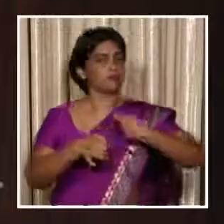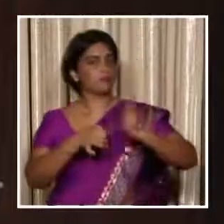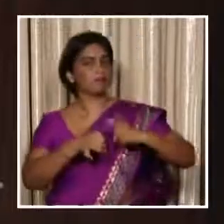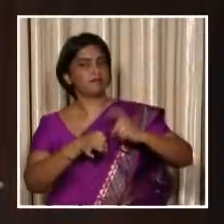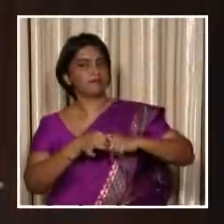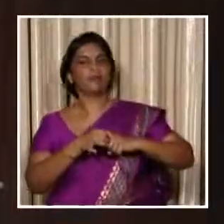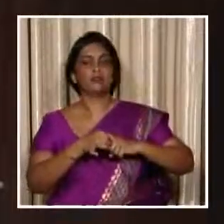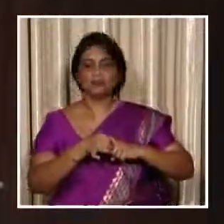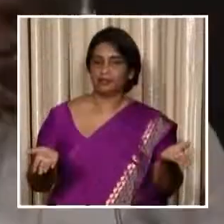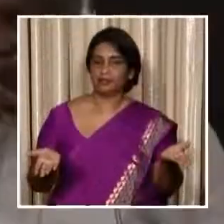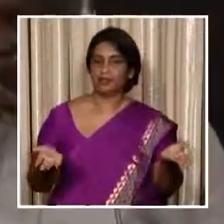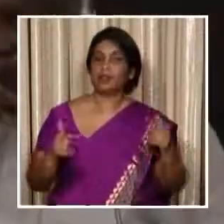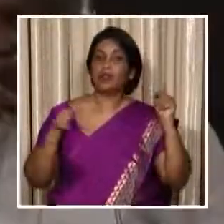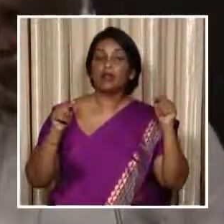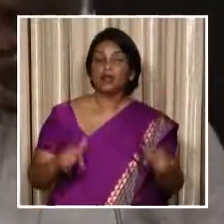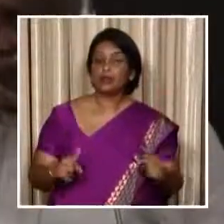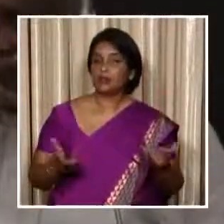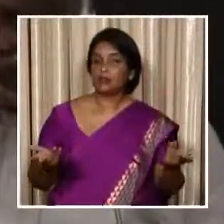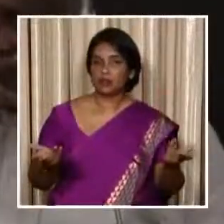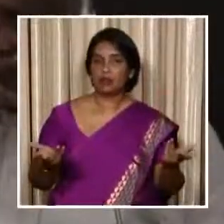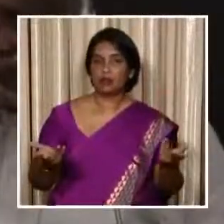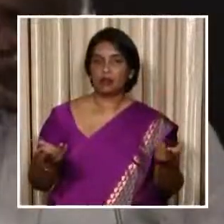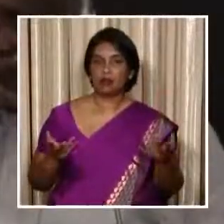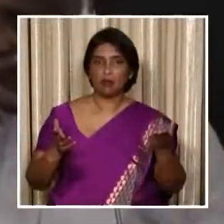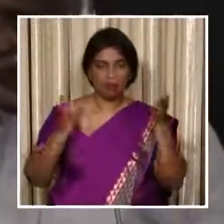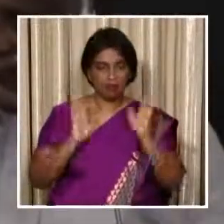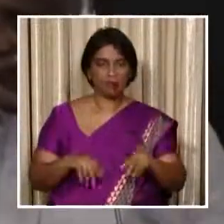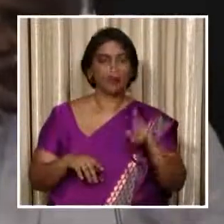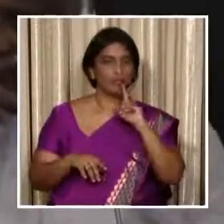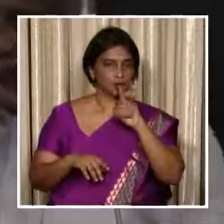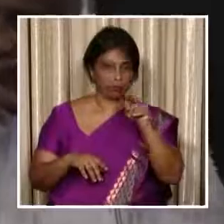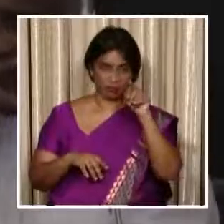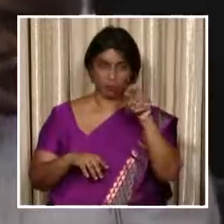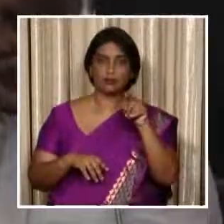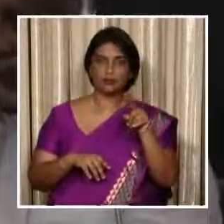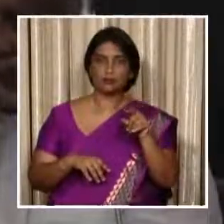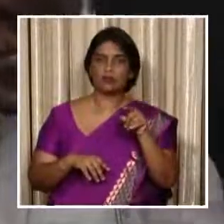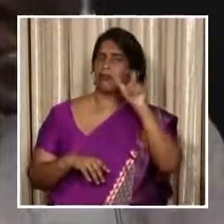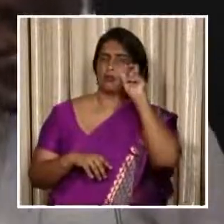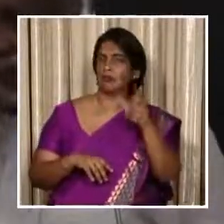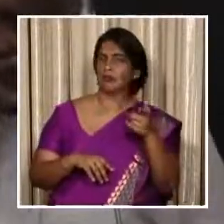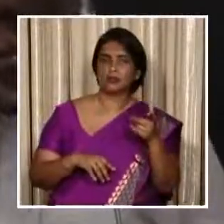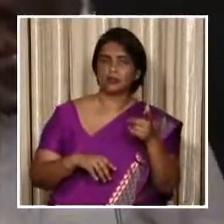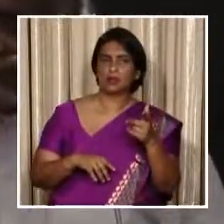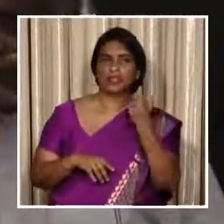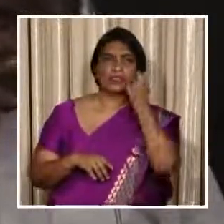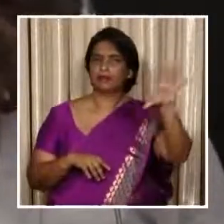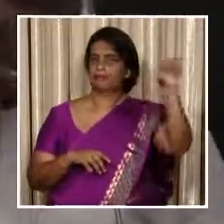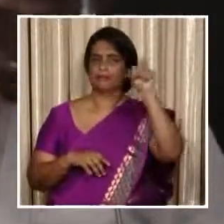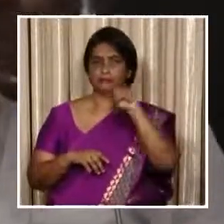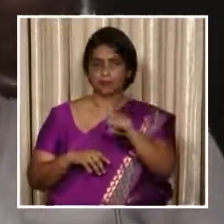இப்படி செய்கின்றீர்கள் என்றார் இதனைத் தொடர்ந்து மீண்டும் எழுந்து உரையாற்றிய சபை முதல்வர் சுசில் பிரேம் ஜெயந்த்